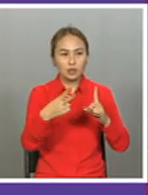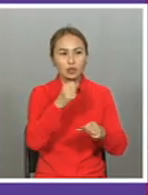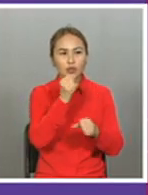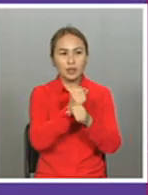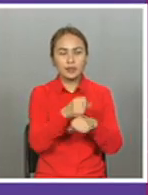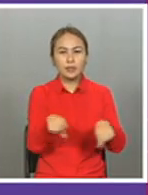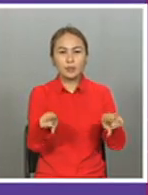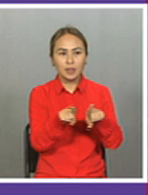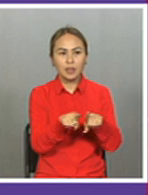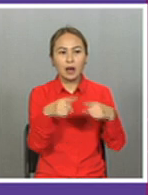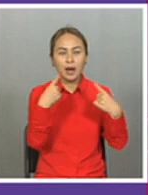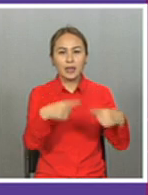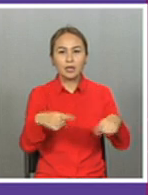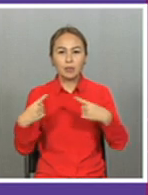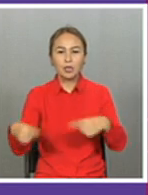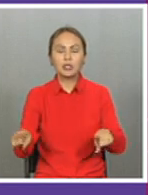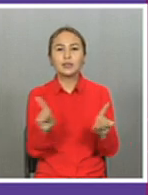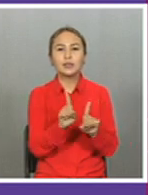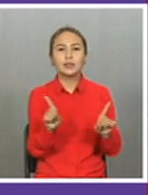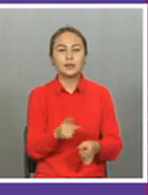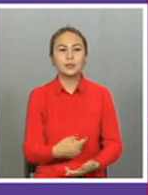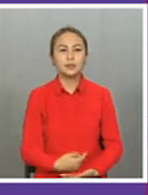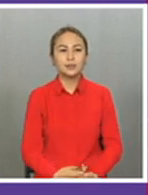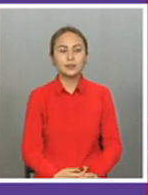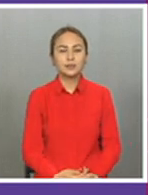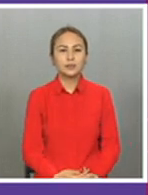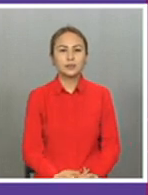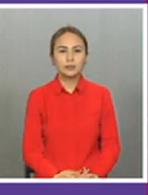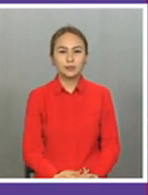Мәтіндердің ұқсастығы мен айырмашылығы неде?